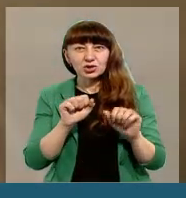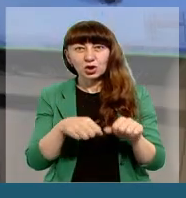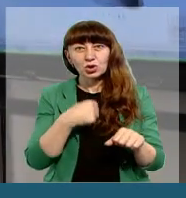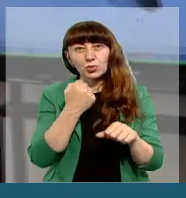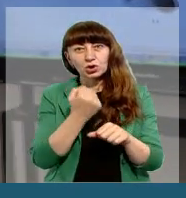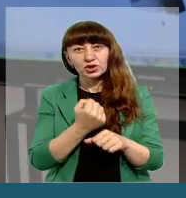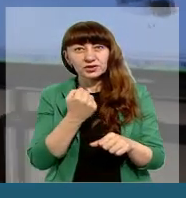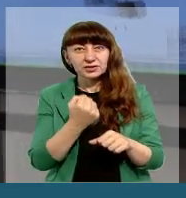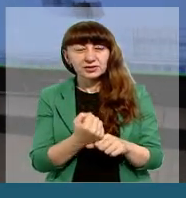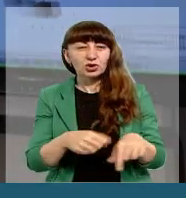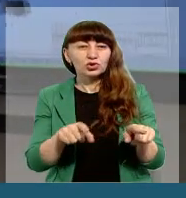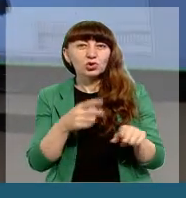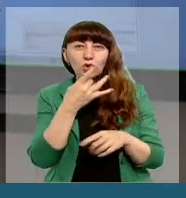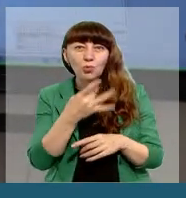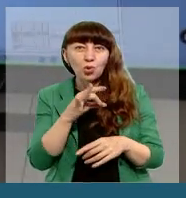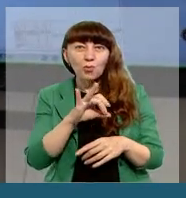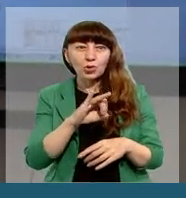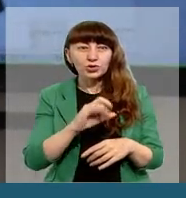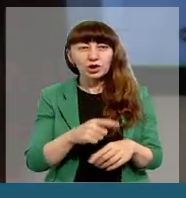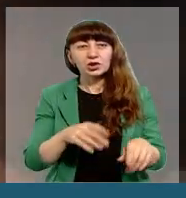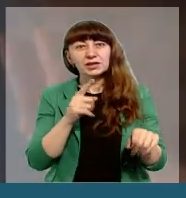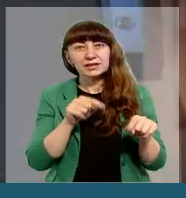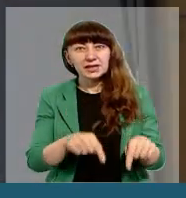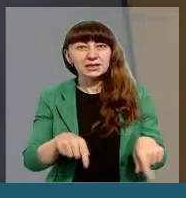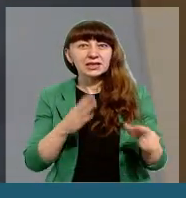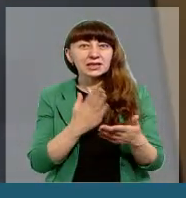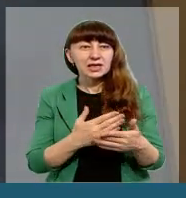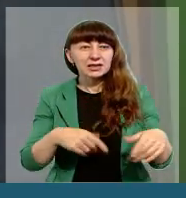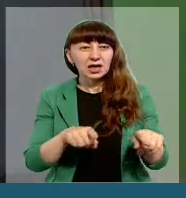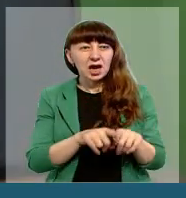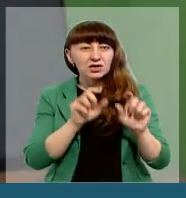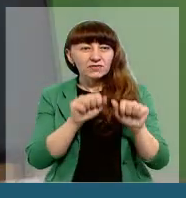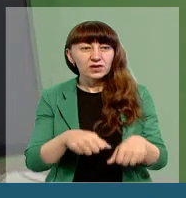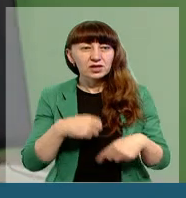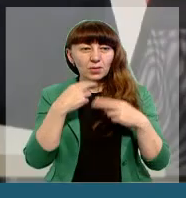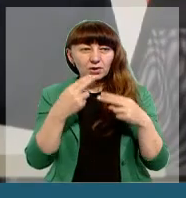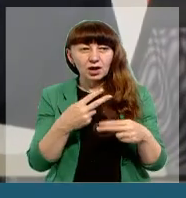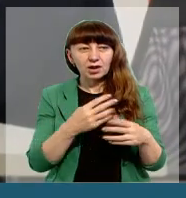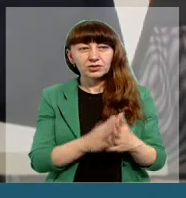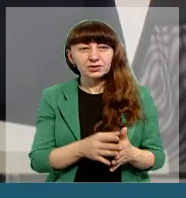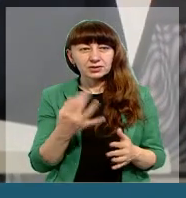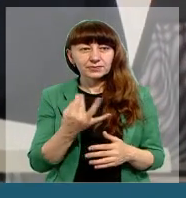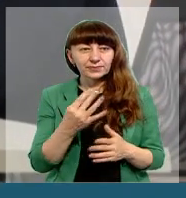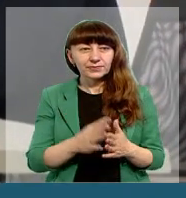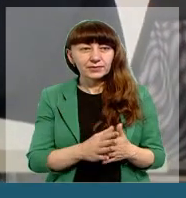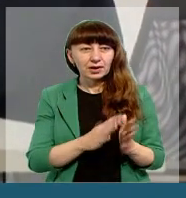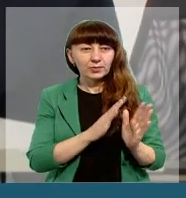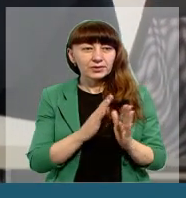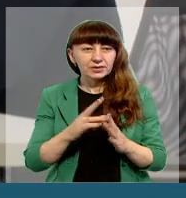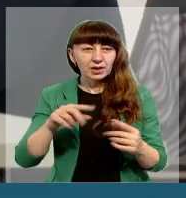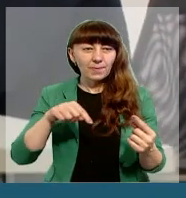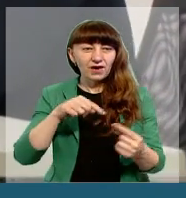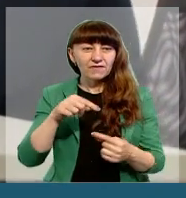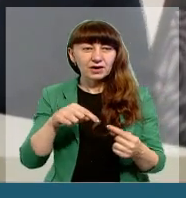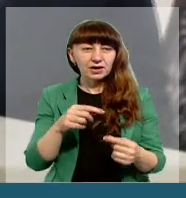модель, распечатать ее. Теперь у них тоже есть такая возможность. Дети с интересом наблюдают за процессом. Он постепенно поворачивает.